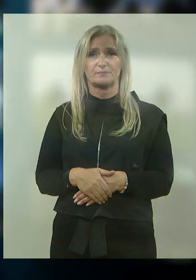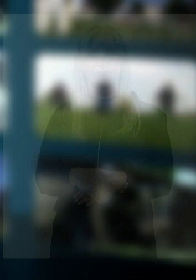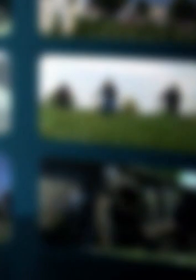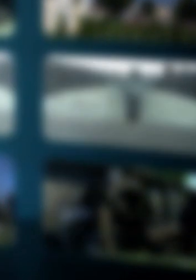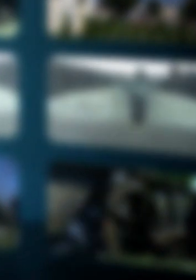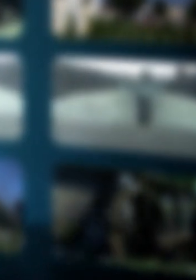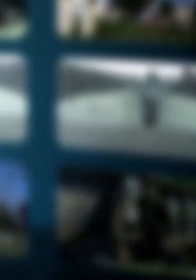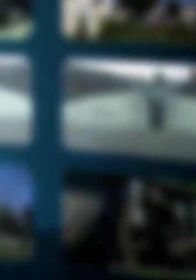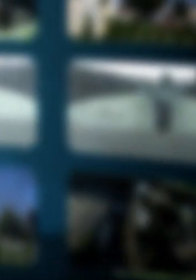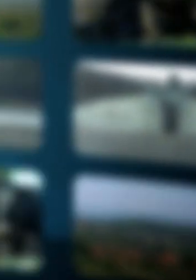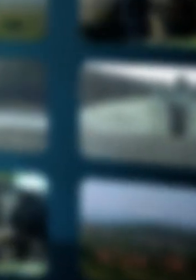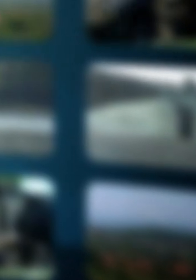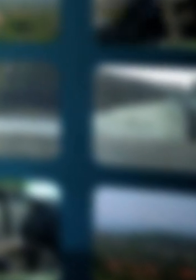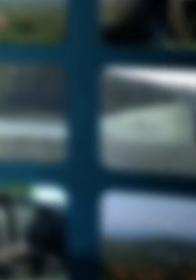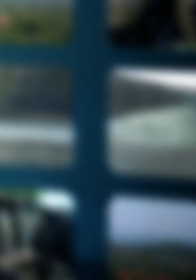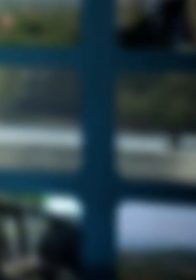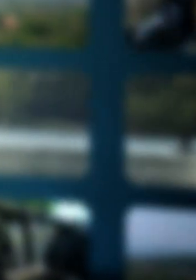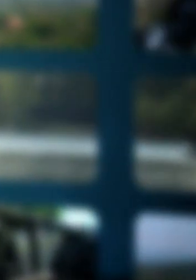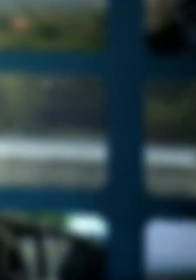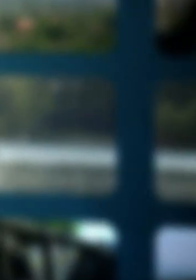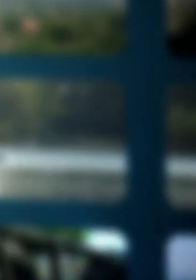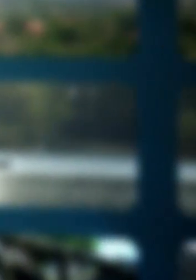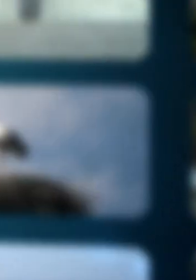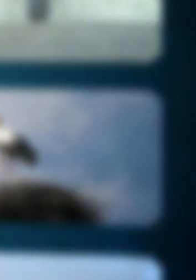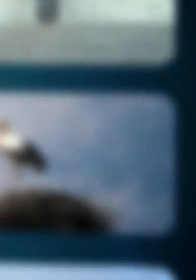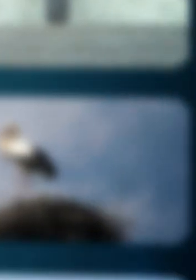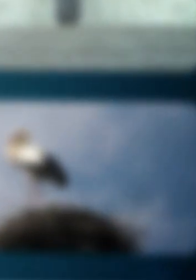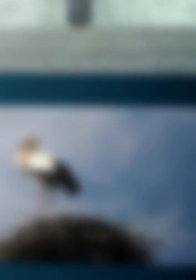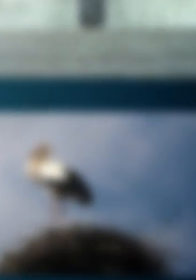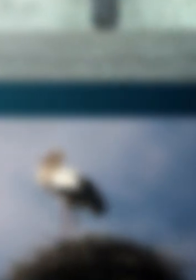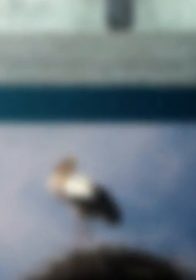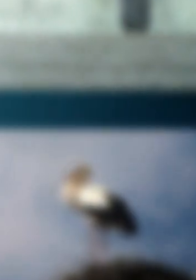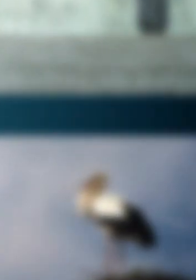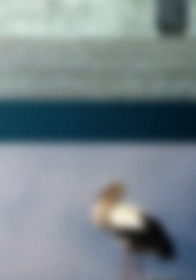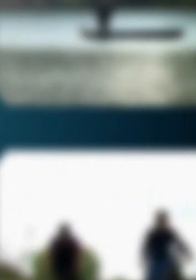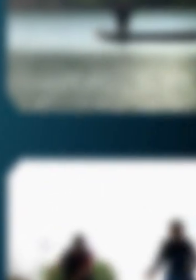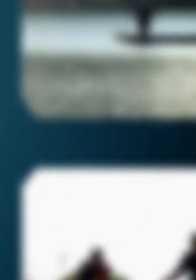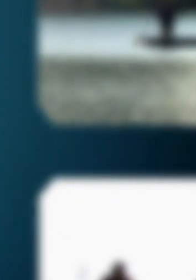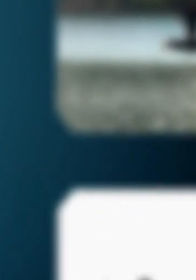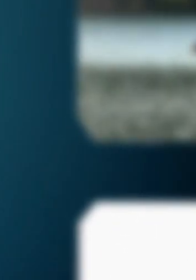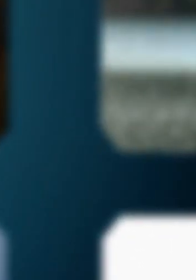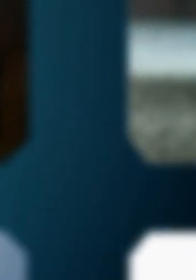Kaj, kaj, kaj, Kajkavci, s desna su Podravci.